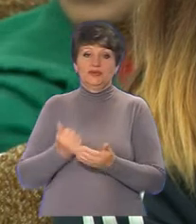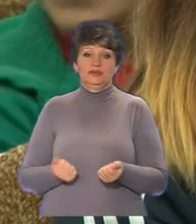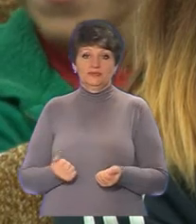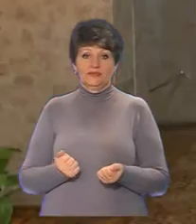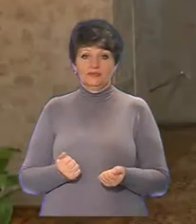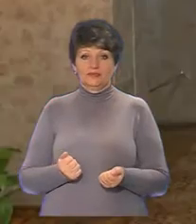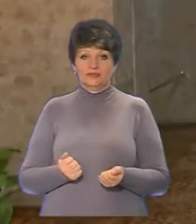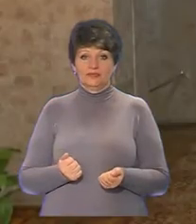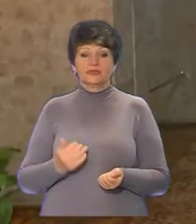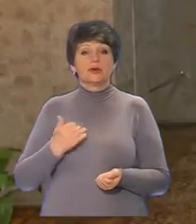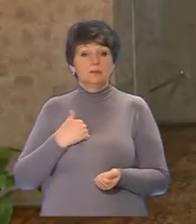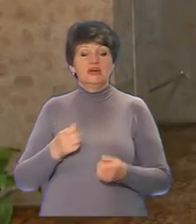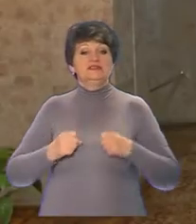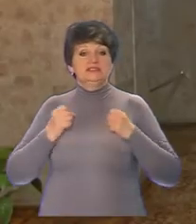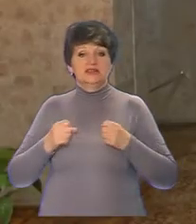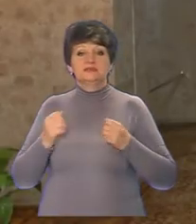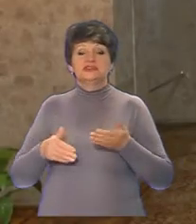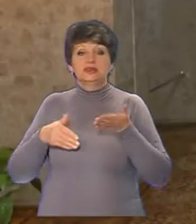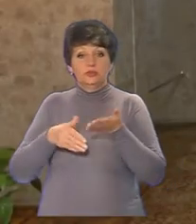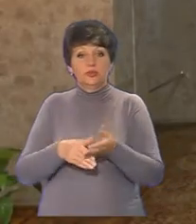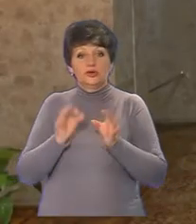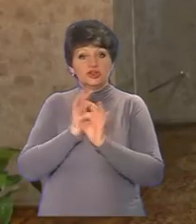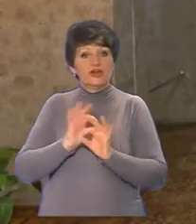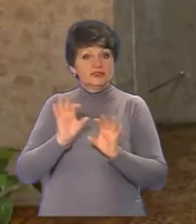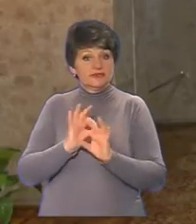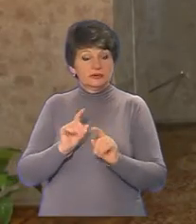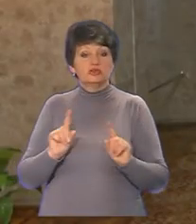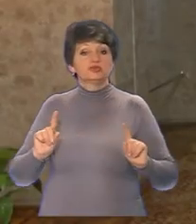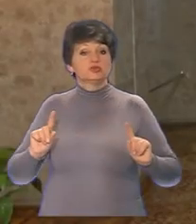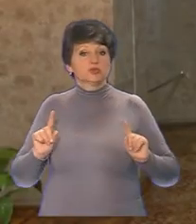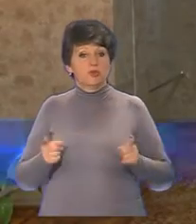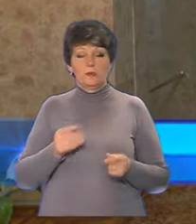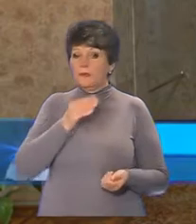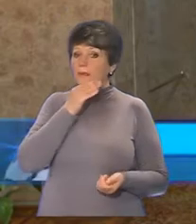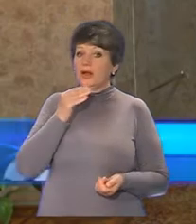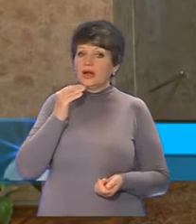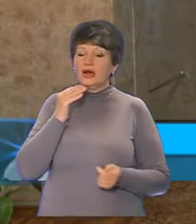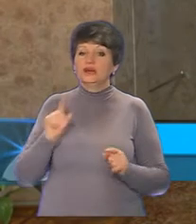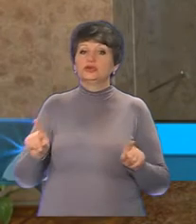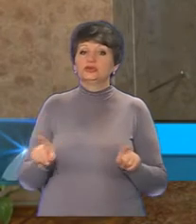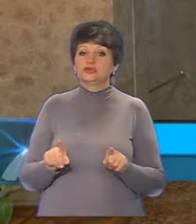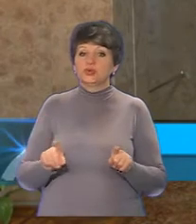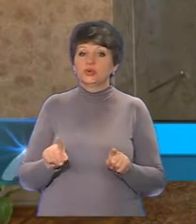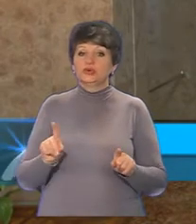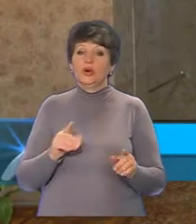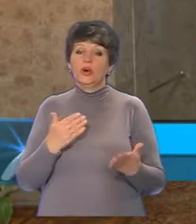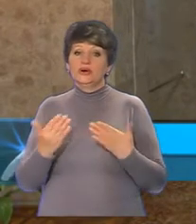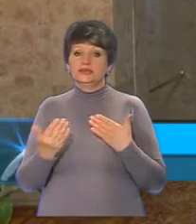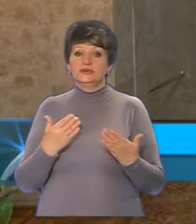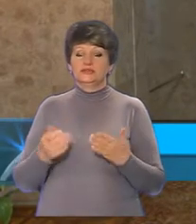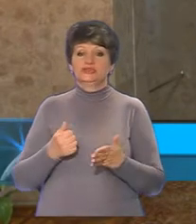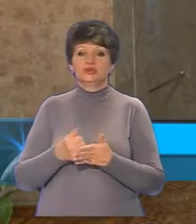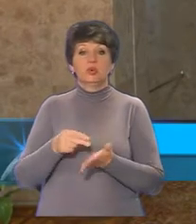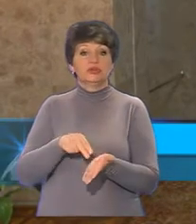квесту. Намагалися якраз допомогти інформацією, тому що дуже багато всього, що